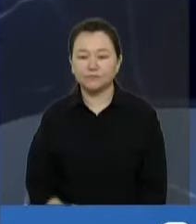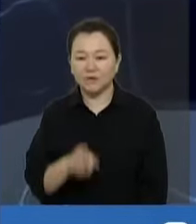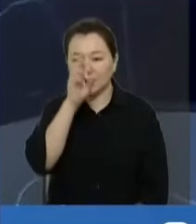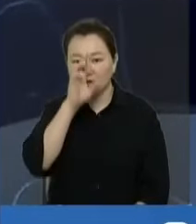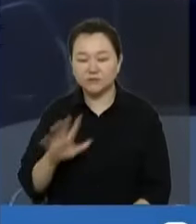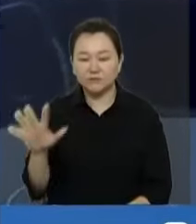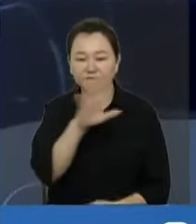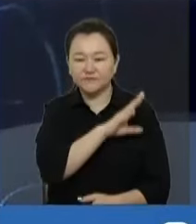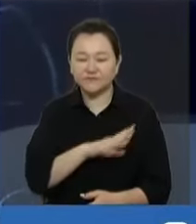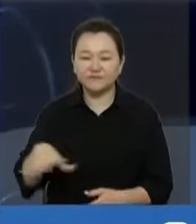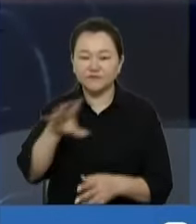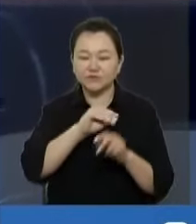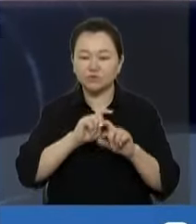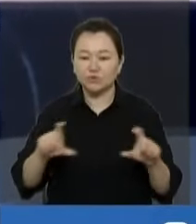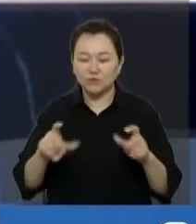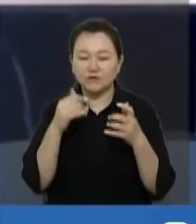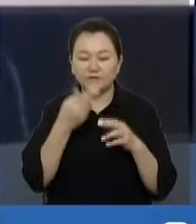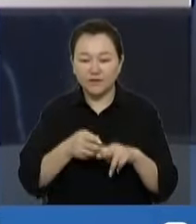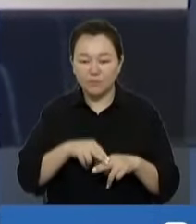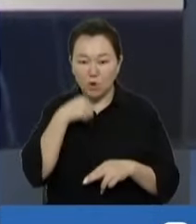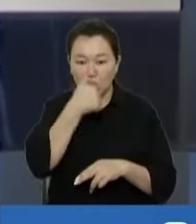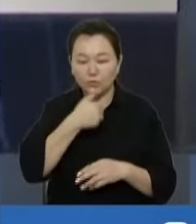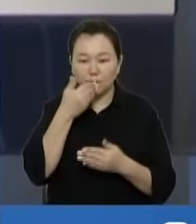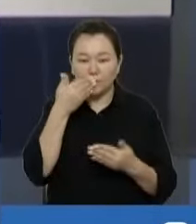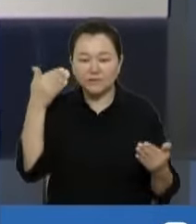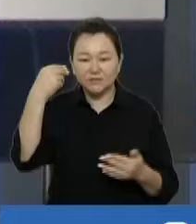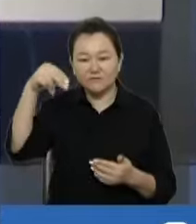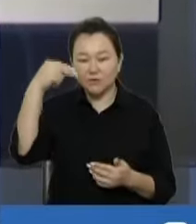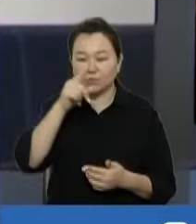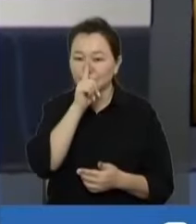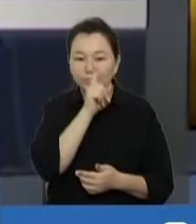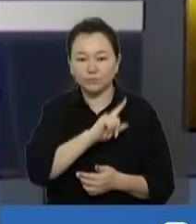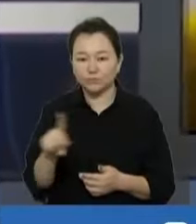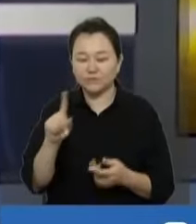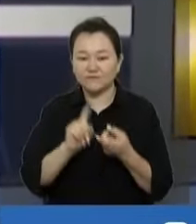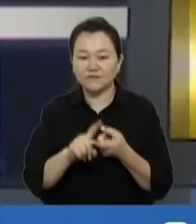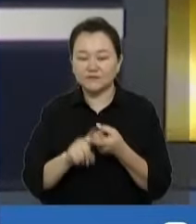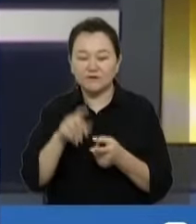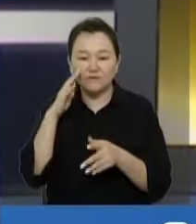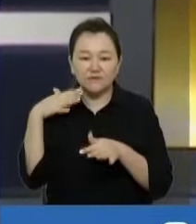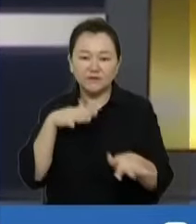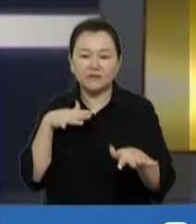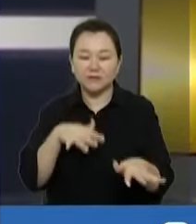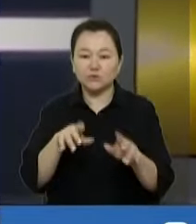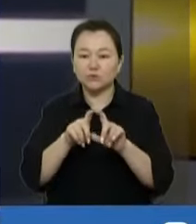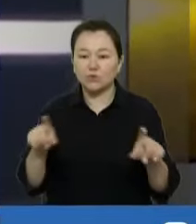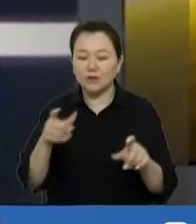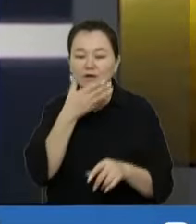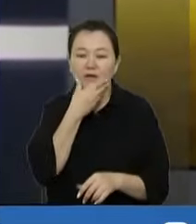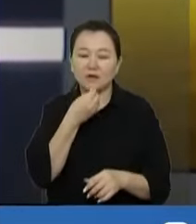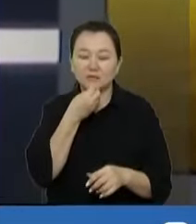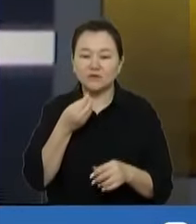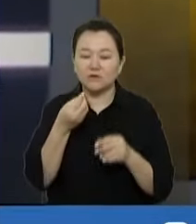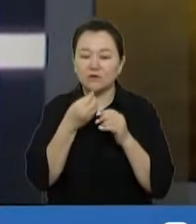Еліміздің барлық мектептерінде биыл соңғы қоңырау соғылмайтын болды. Тасқынға байланысты білім ошақтарында сән салтанаты